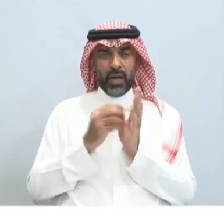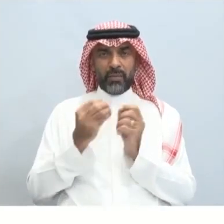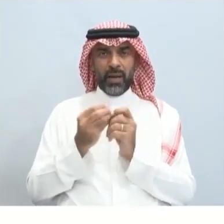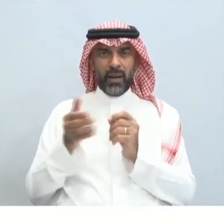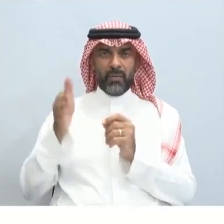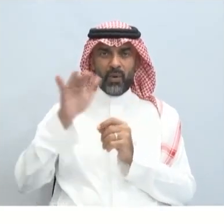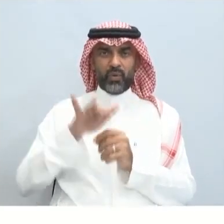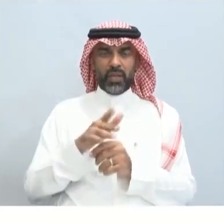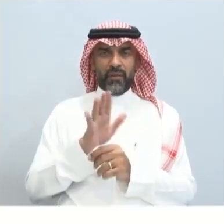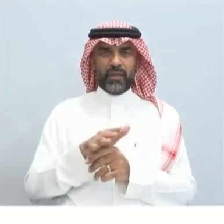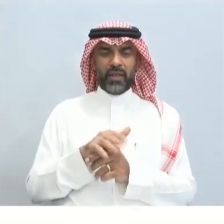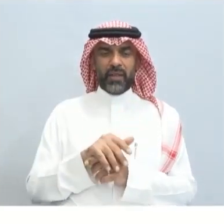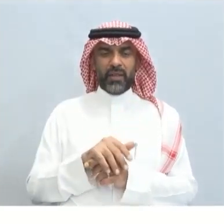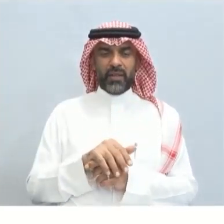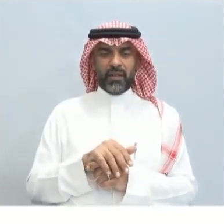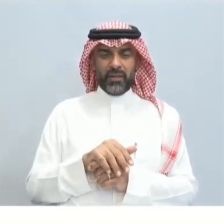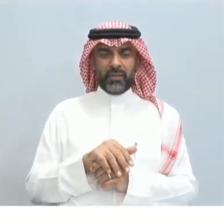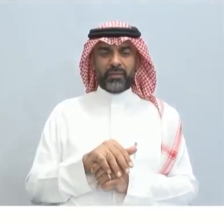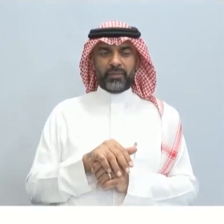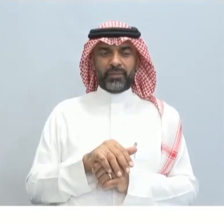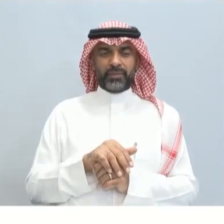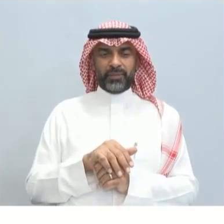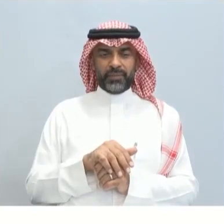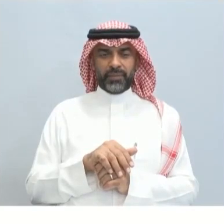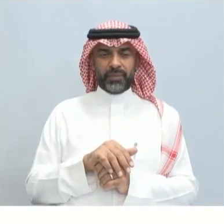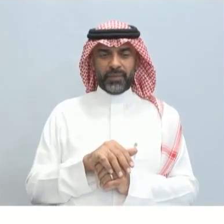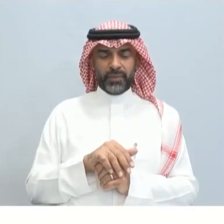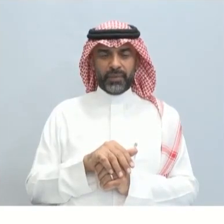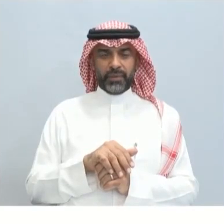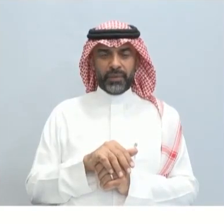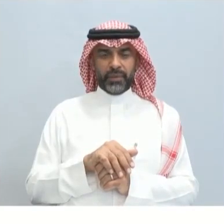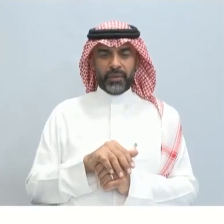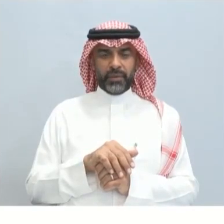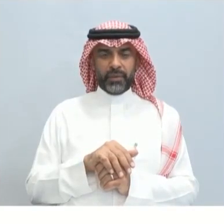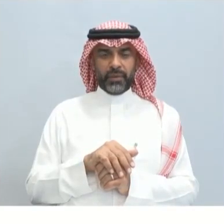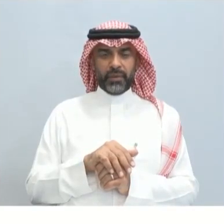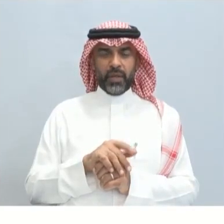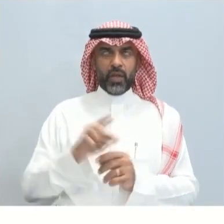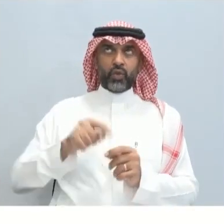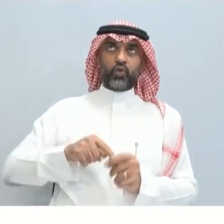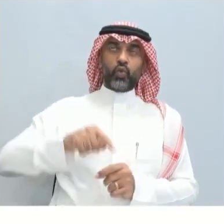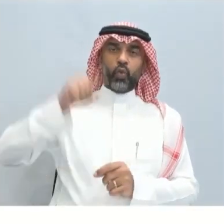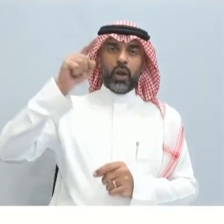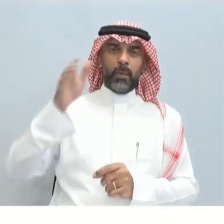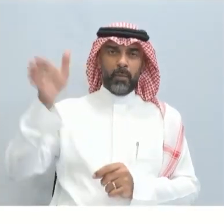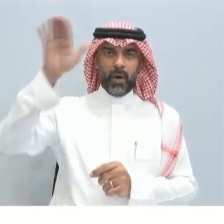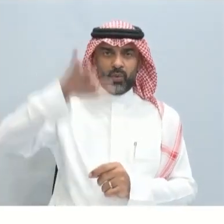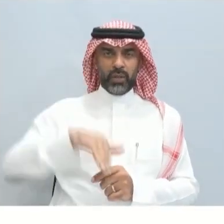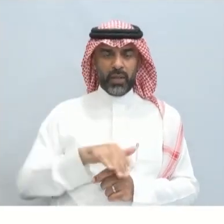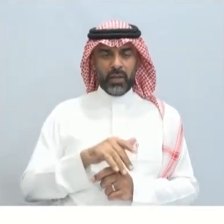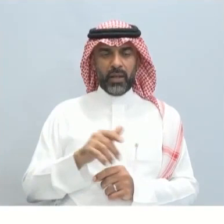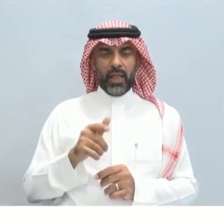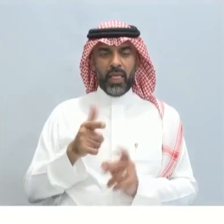التي يتكون فيها نمط الموجه اذا اهم الخصائص كان لدينا طول الموجه الخاصيه